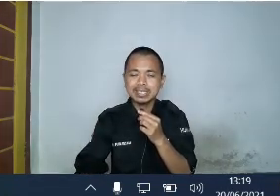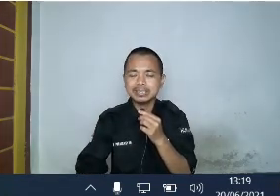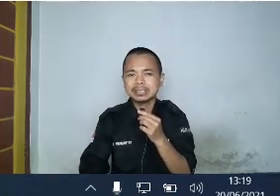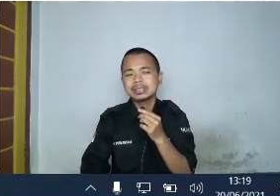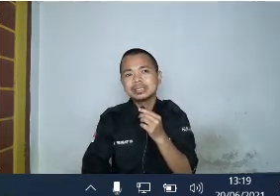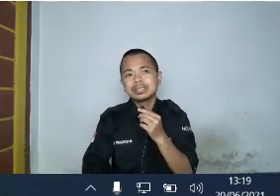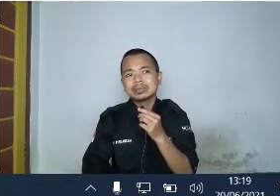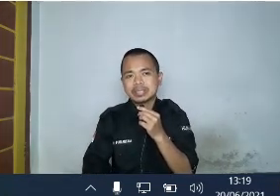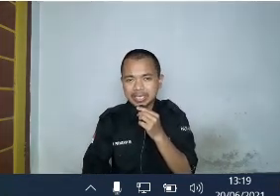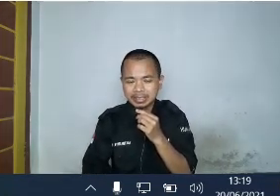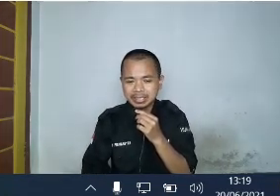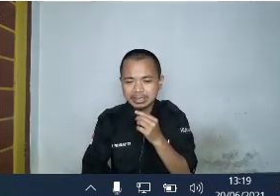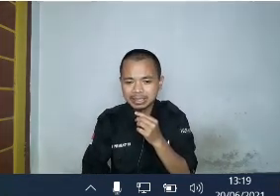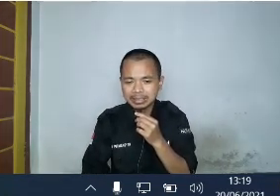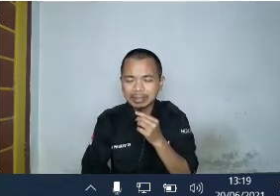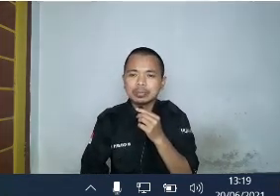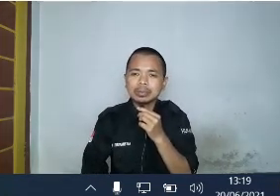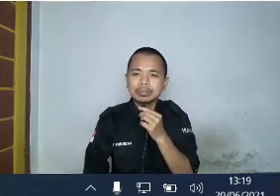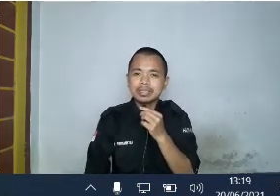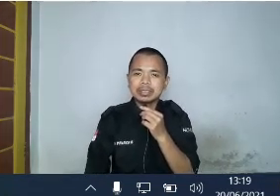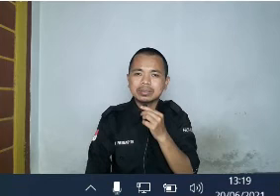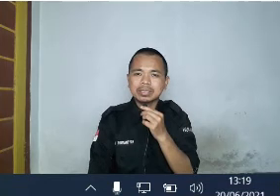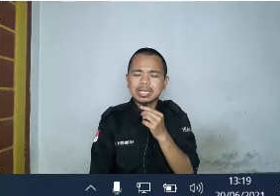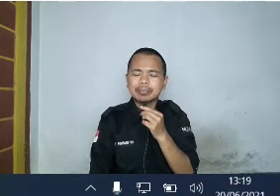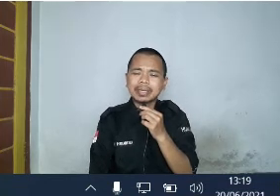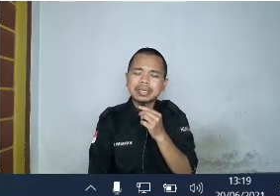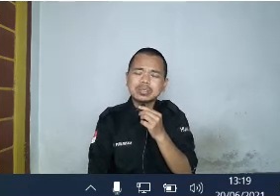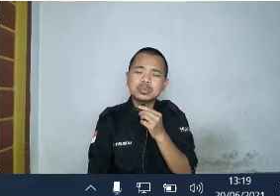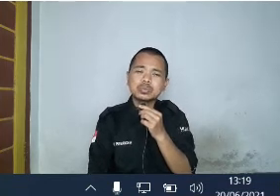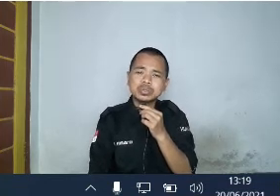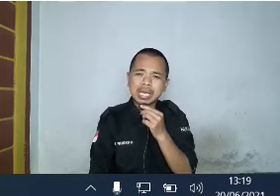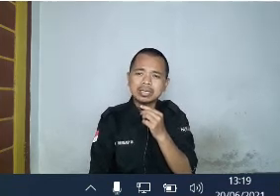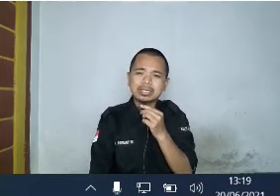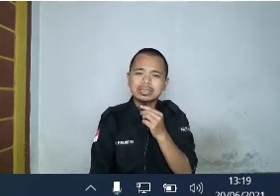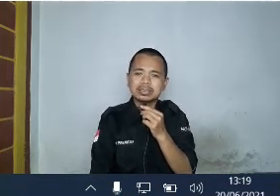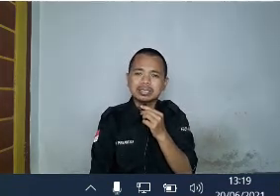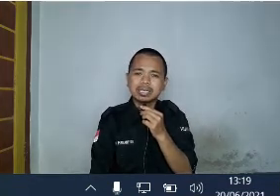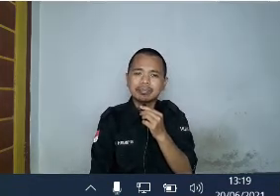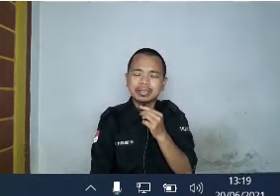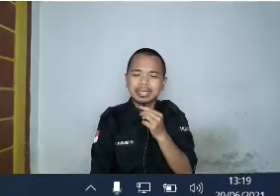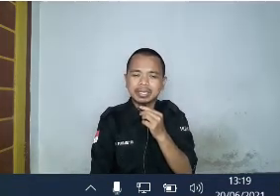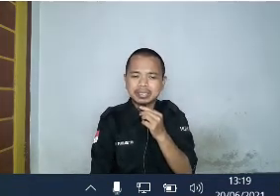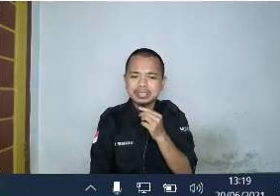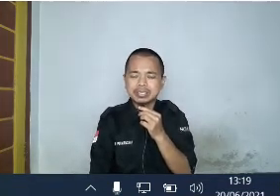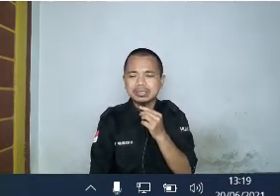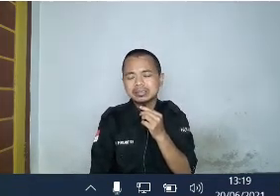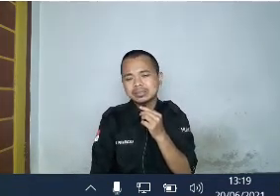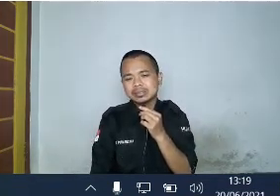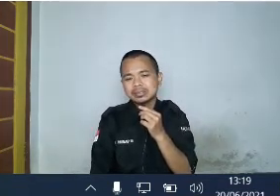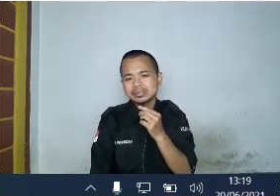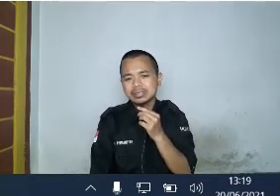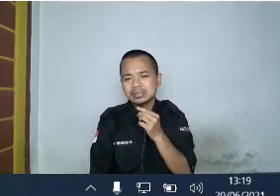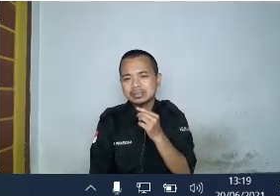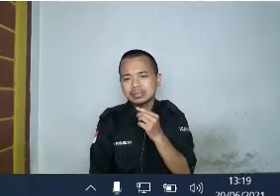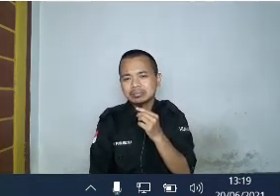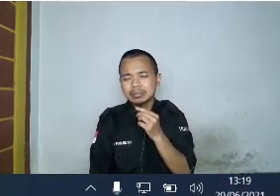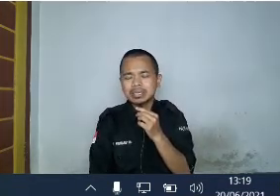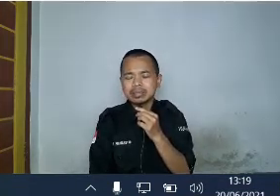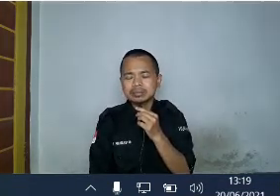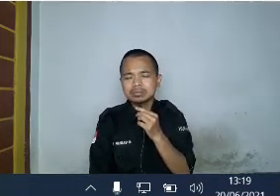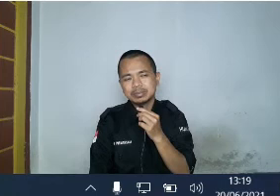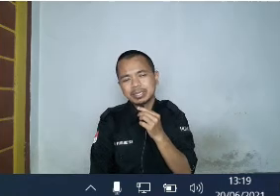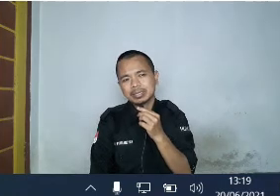mengerjakannya misalkan dengan laptop ya kalau dengan hp-nya Susah ya kalau dengan HP Kayaknya sih jadi